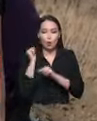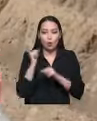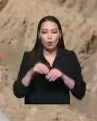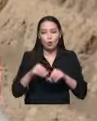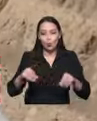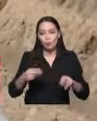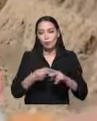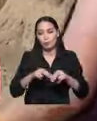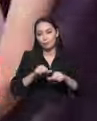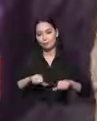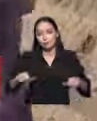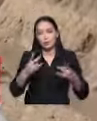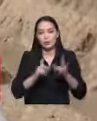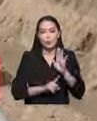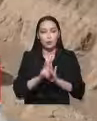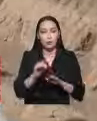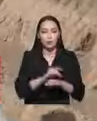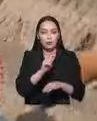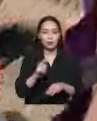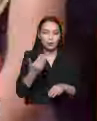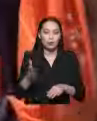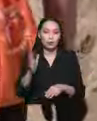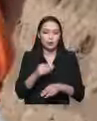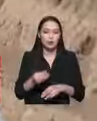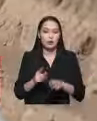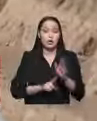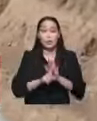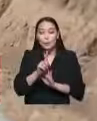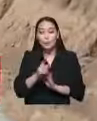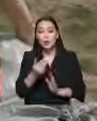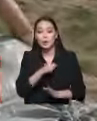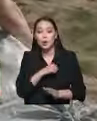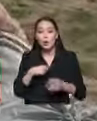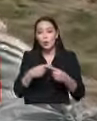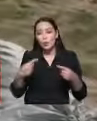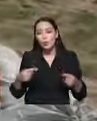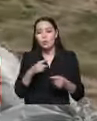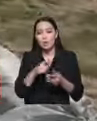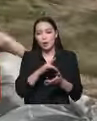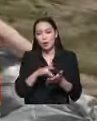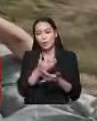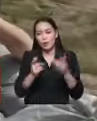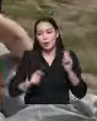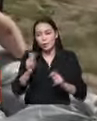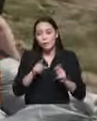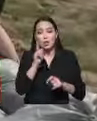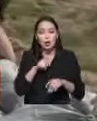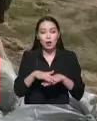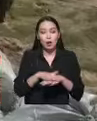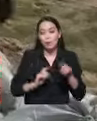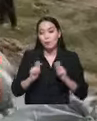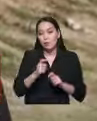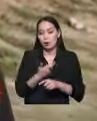шығу. Бастапқыда еріктілер өте көп келді. Азая бастаған кезде өзге өңірлерден жастардың келгеніне қуанып жатырмыз, дейді